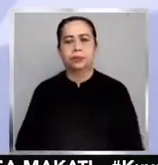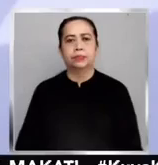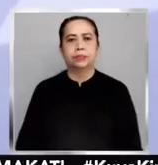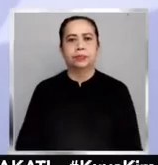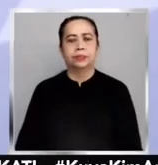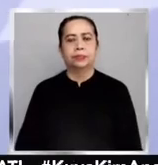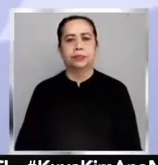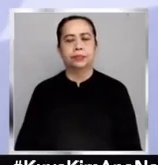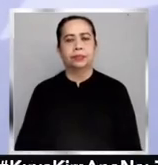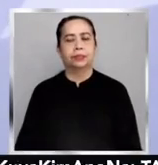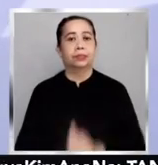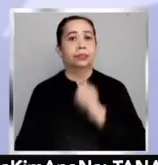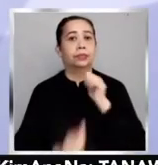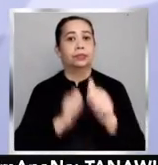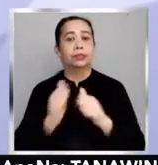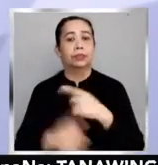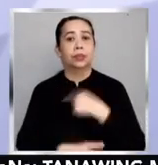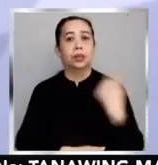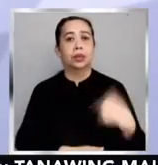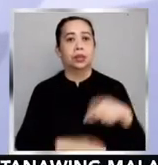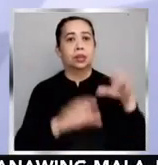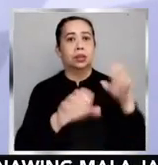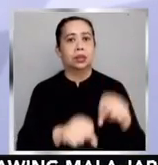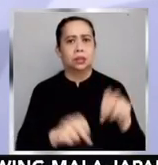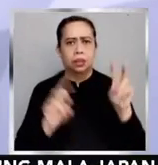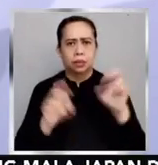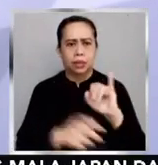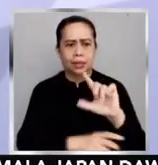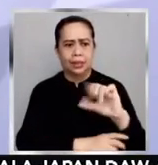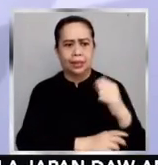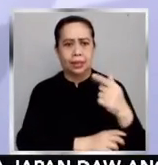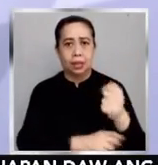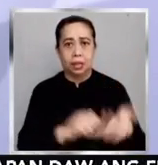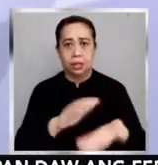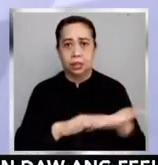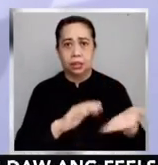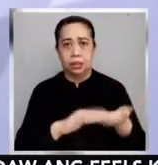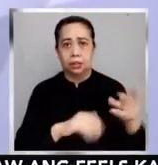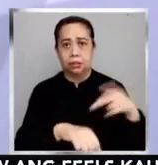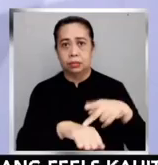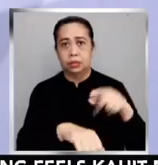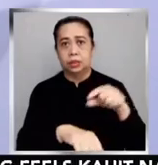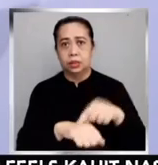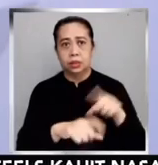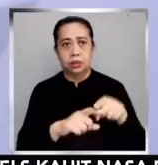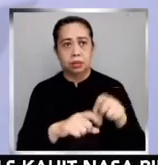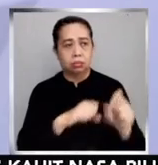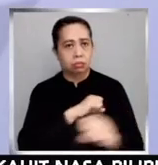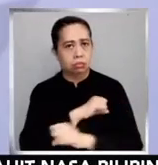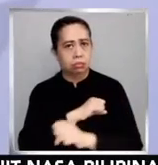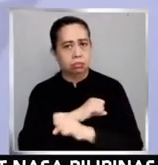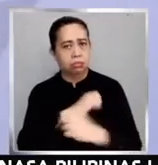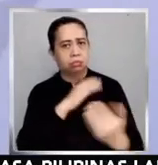Itinanggi ng mga Tsinong nahuling ilegal umanong nagsusugal sa Paranaque na ninakawan sila ng mga